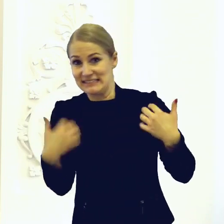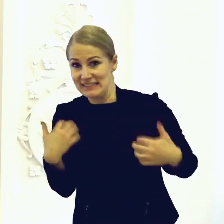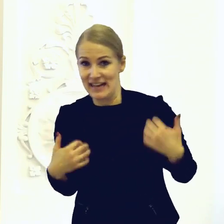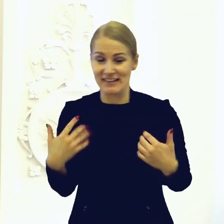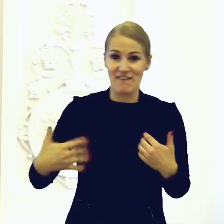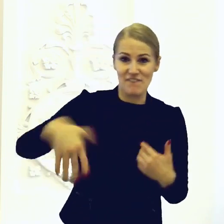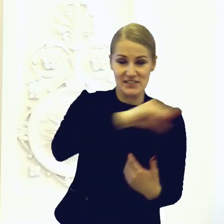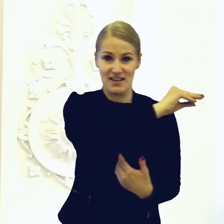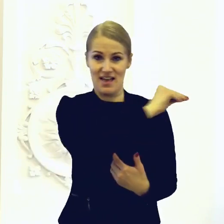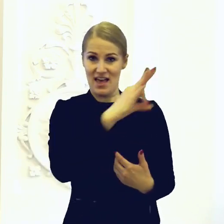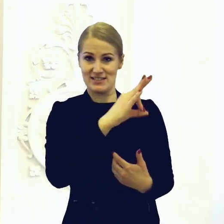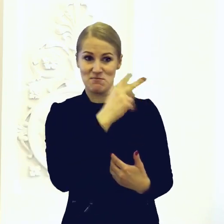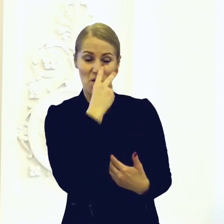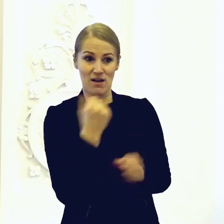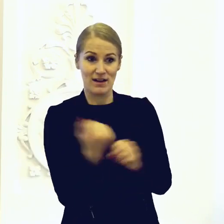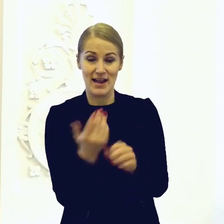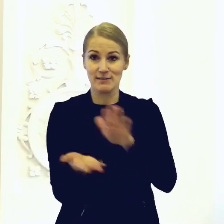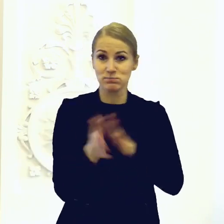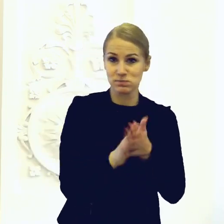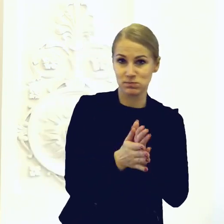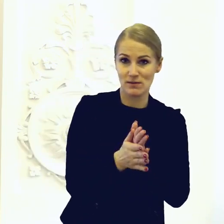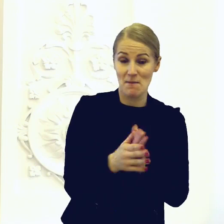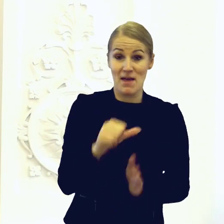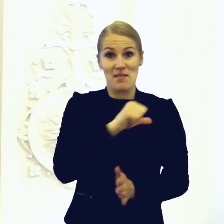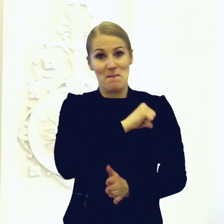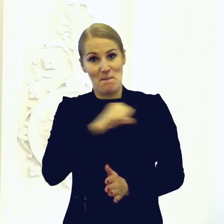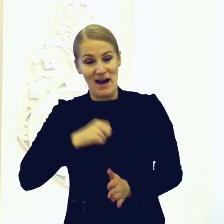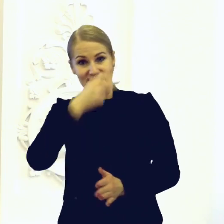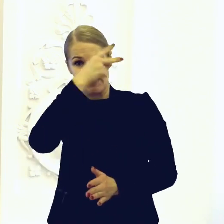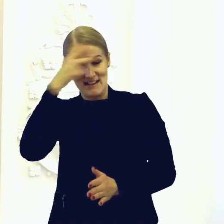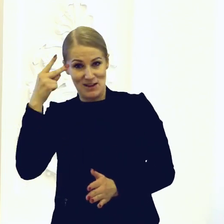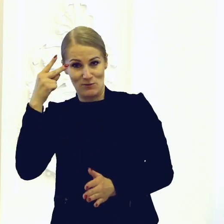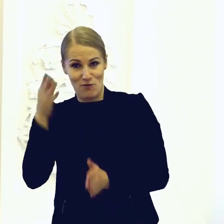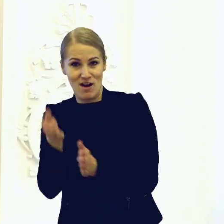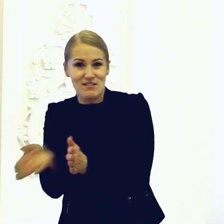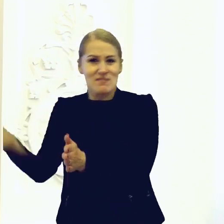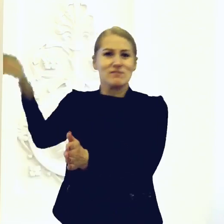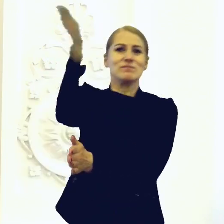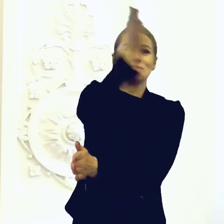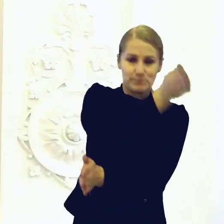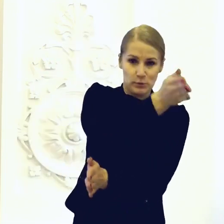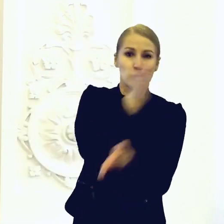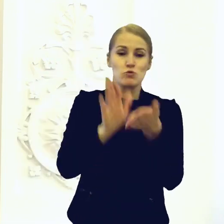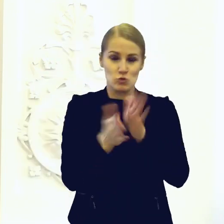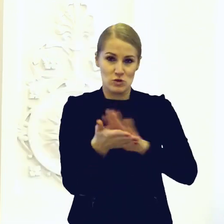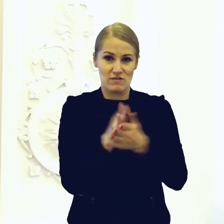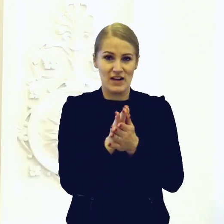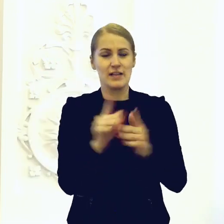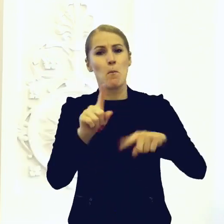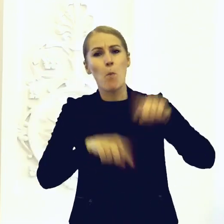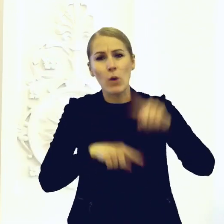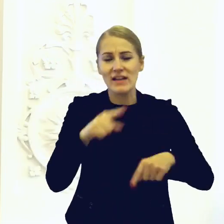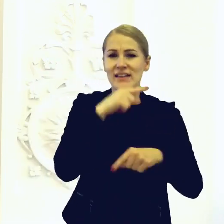atlikti visa ES. Mes juos pradėjome jau prieš daugiau kaip 10 metų. Ir pirmiausia, tai